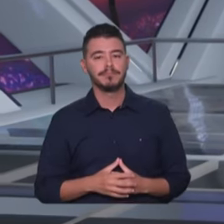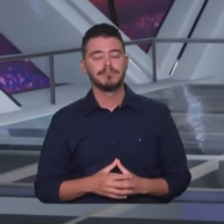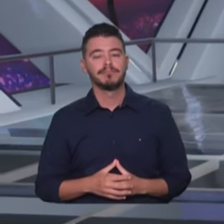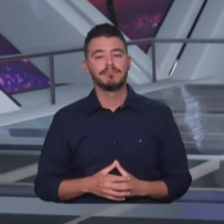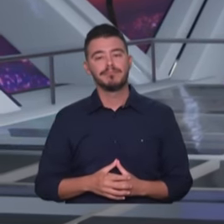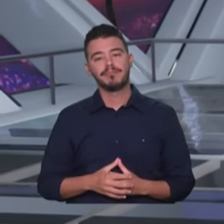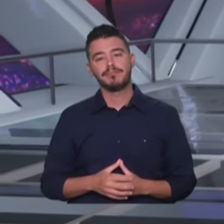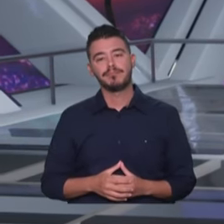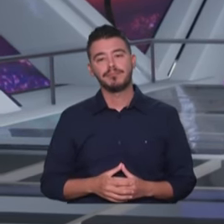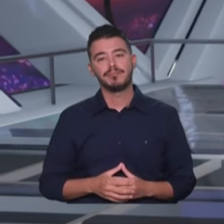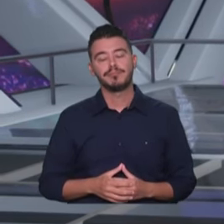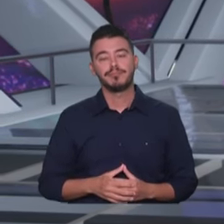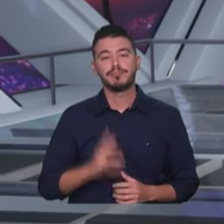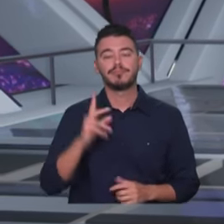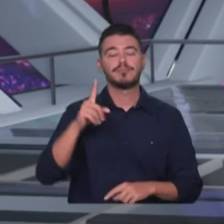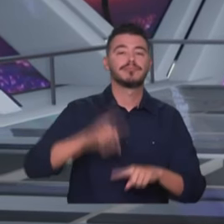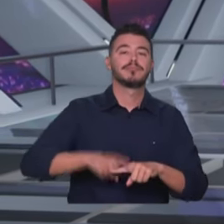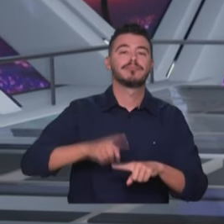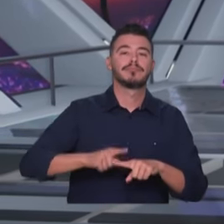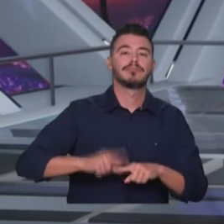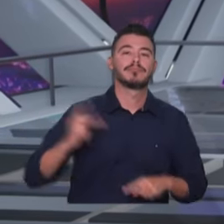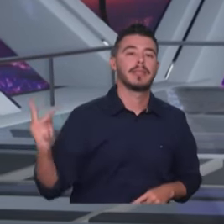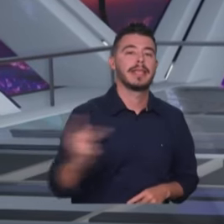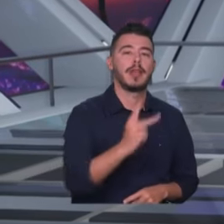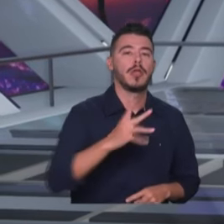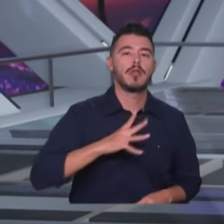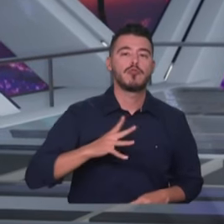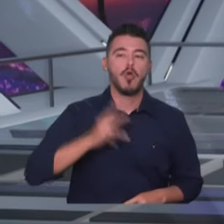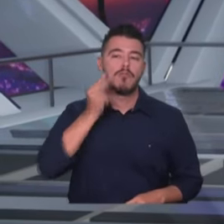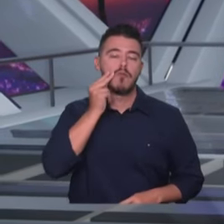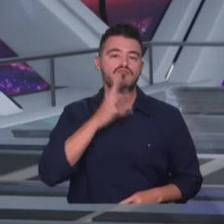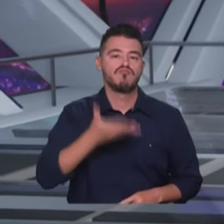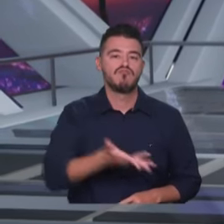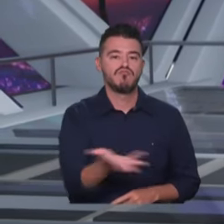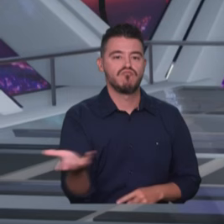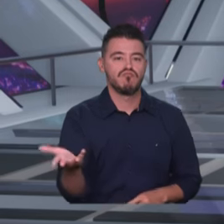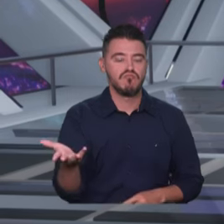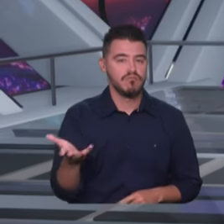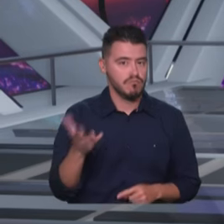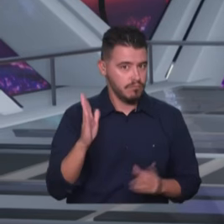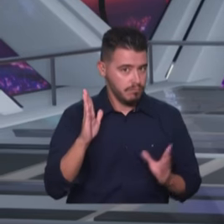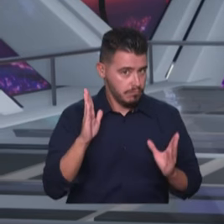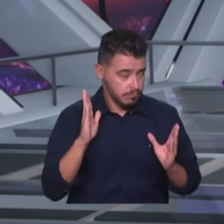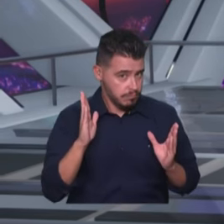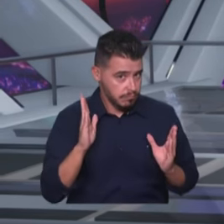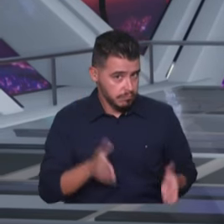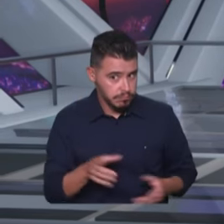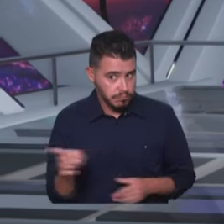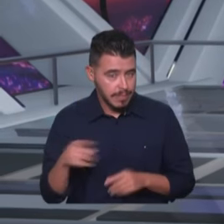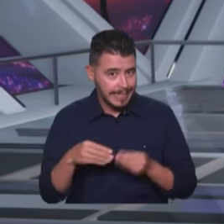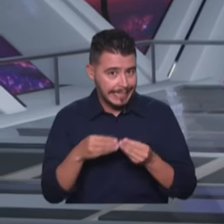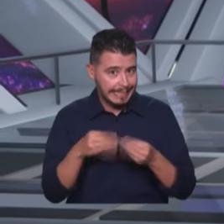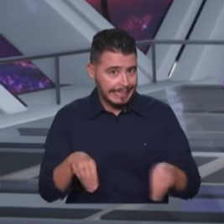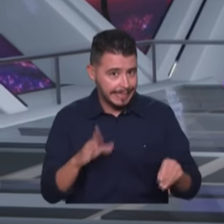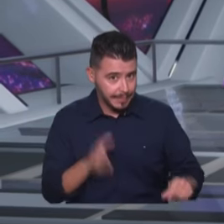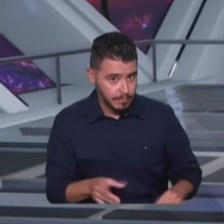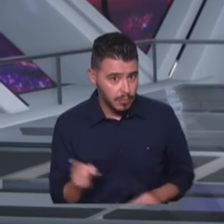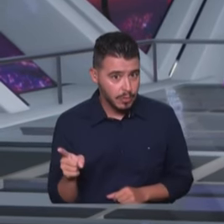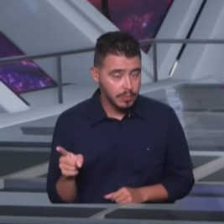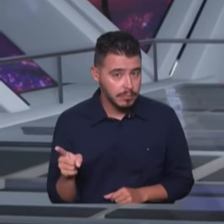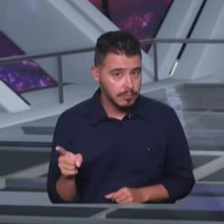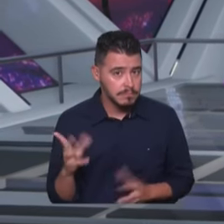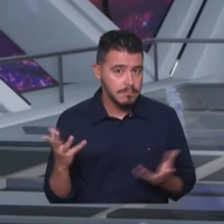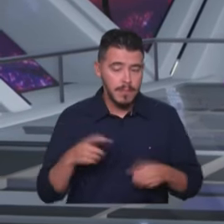Πόσο μπορείτε να πείσετε την ελληνική κοινωνία ότι μπορείτε να δώσετε λύση στα προβλήματά της, όταν βλέπουμε τον ίδιο το ΣΥΡΙΖΑ